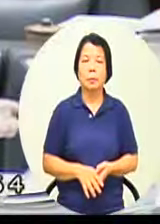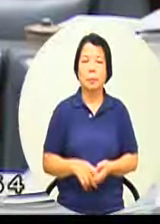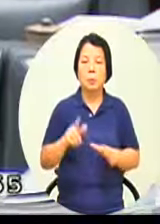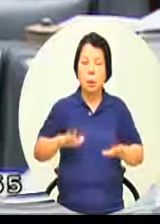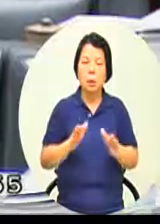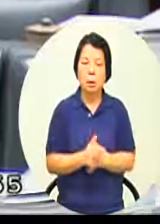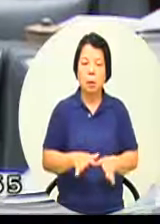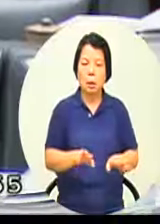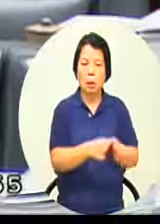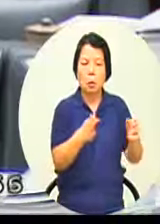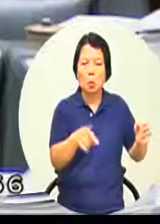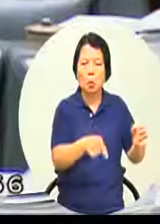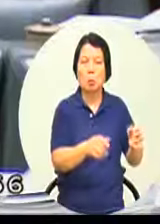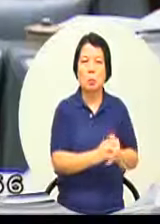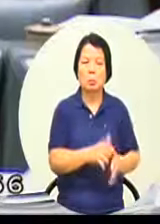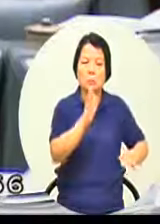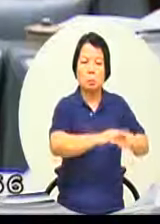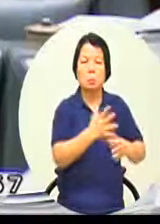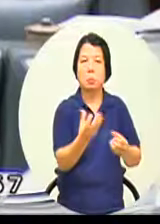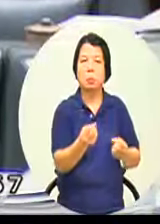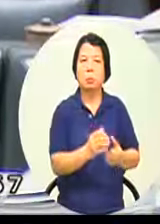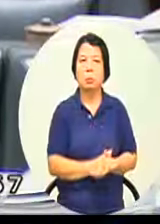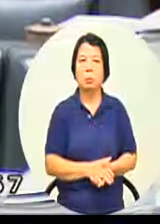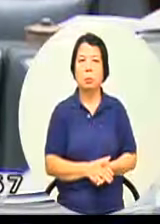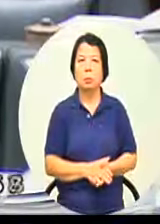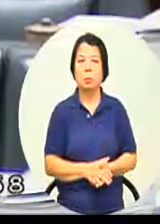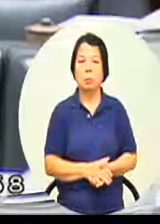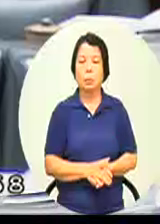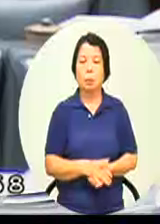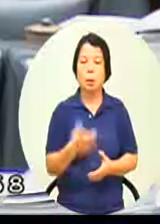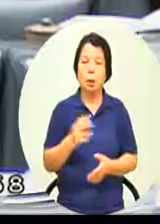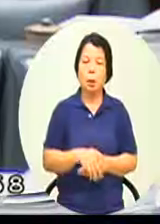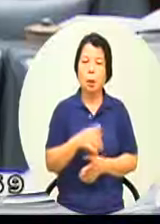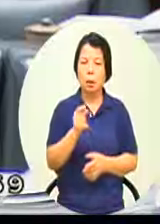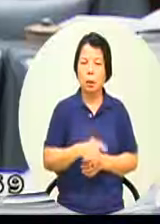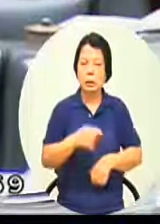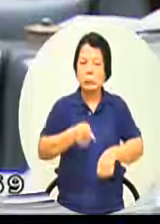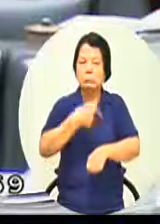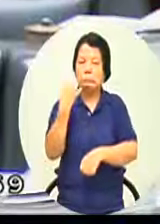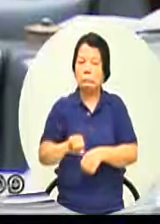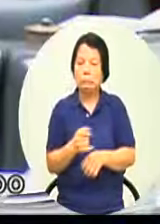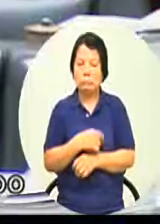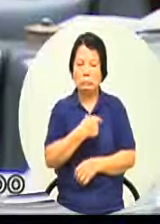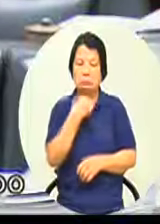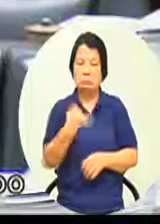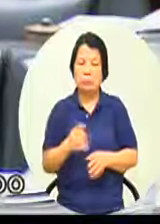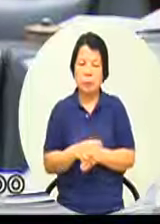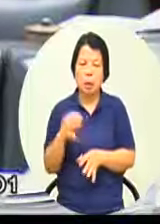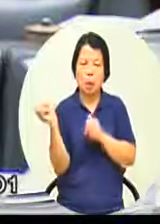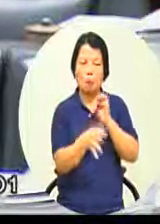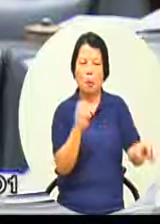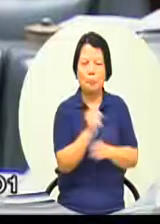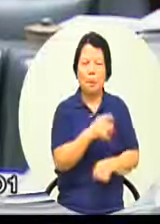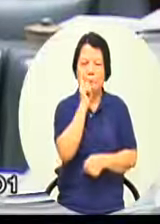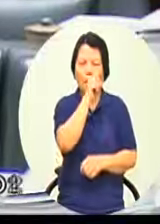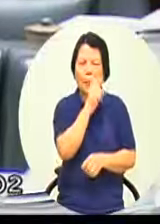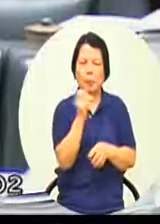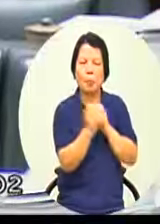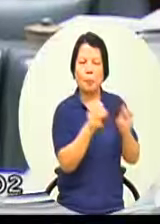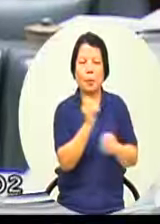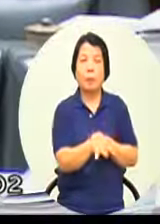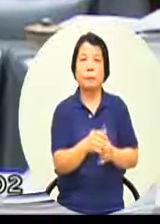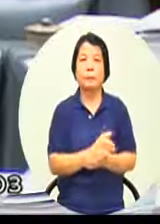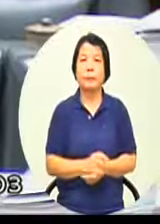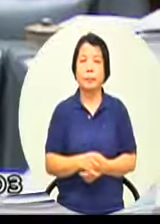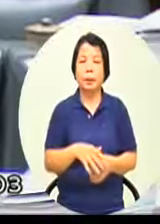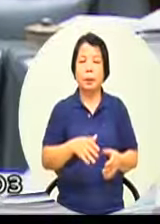开放式的啊，老板有些人习惯不好的丢垃圾啦、保特瓶啦，环境卫生很糟糕。然后环